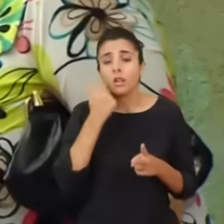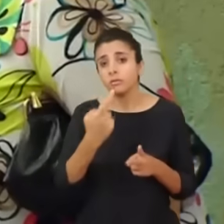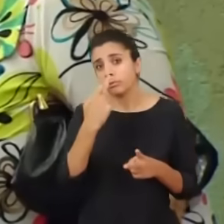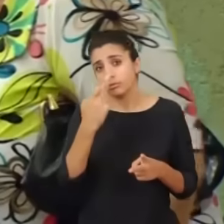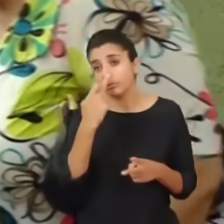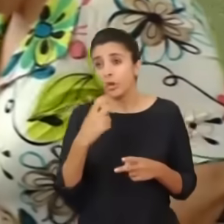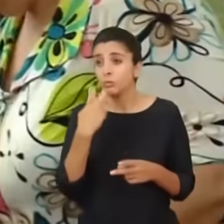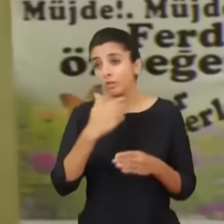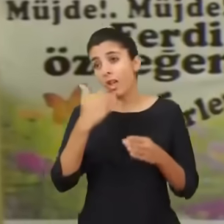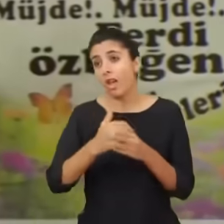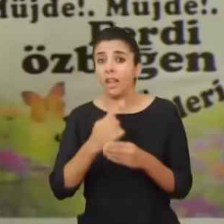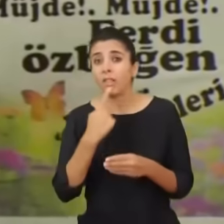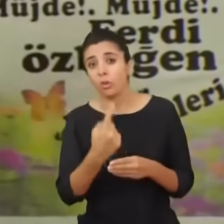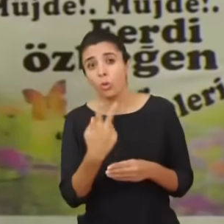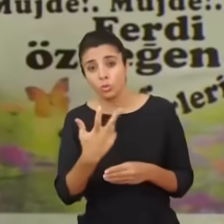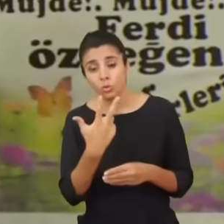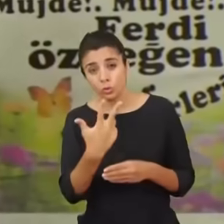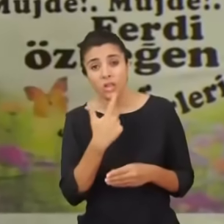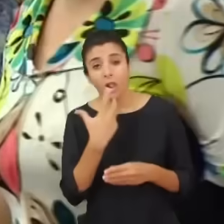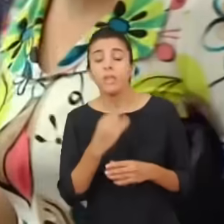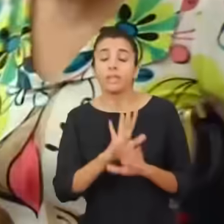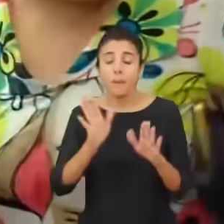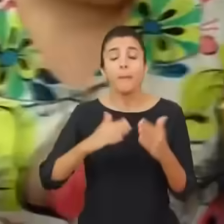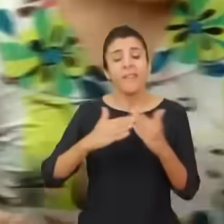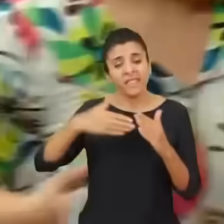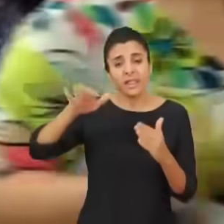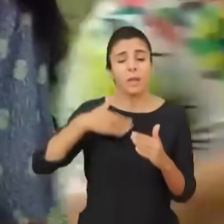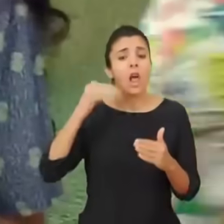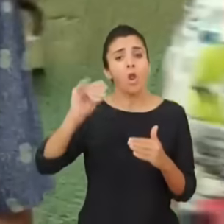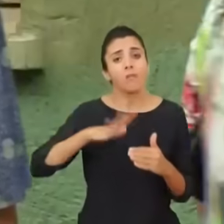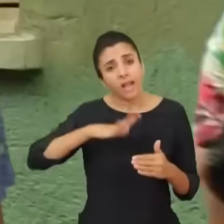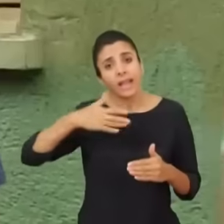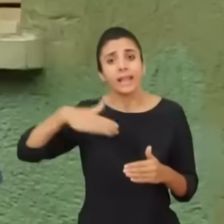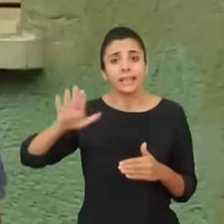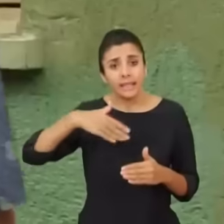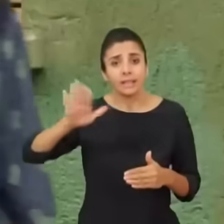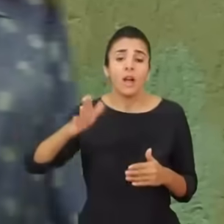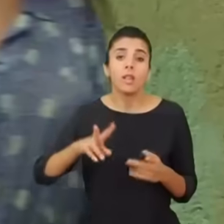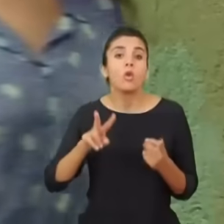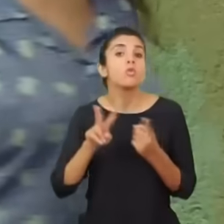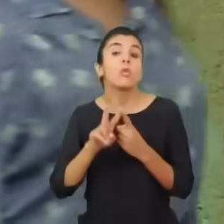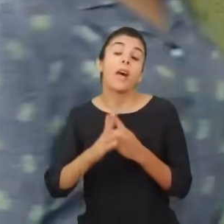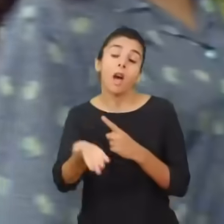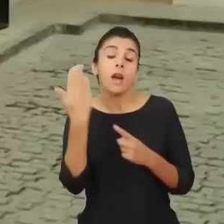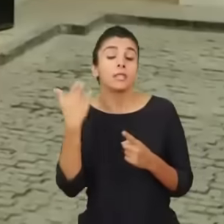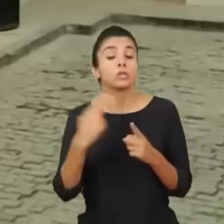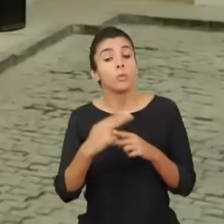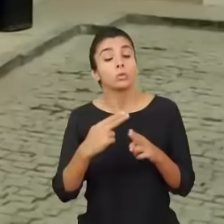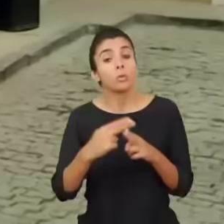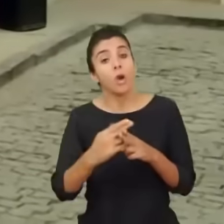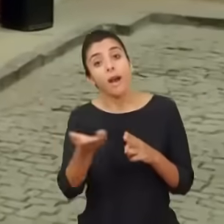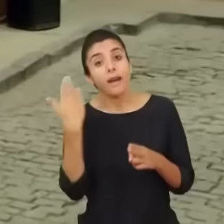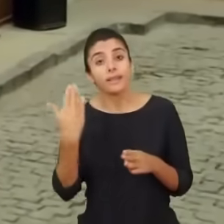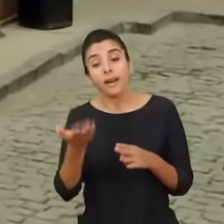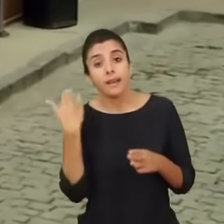Anne sen bunu, al bunları. Tamam, sen. Tamam canım. Geleceğim ben yani. Tamam, hadi, hadi Nurten'cim, hadi. Nurten'cim, hadi.